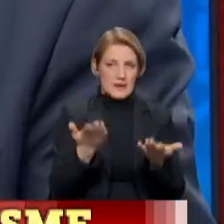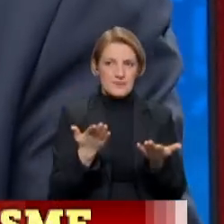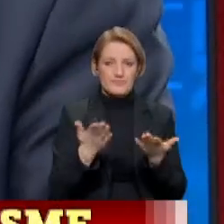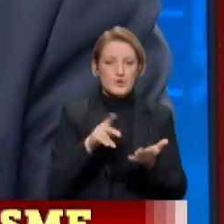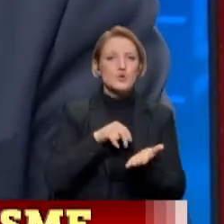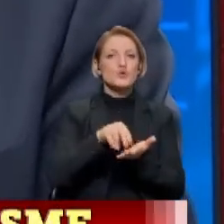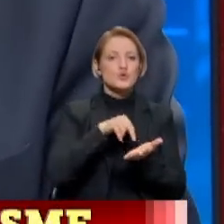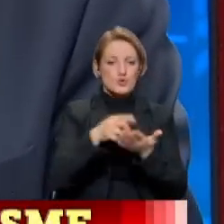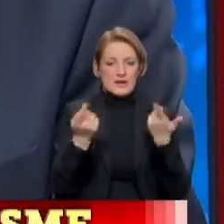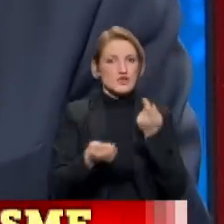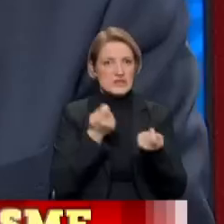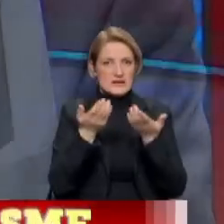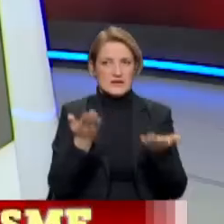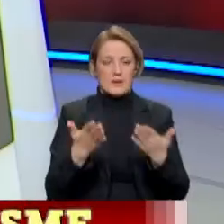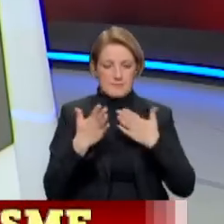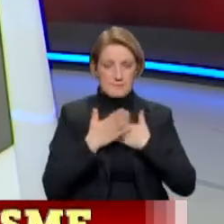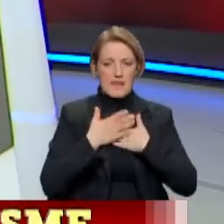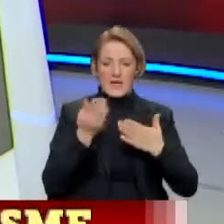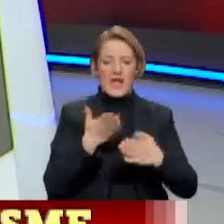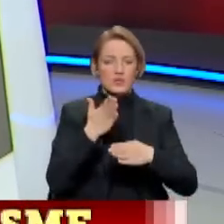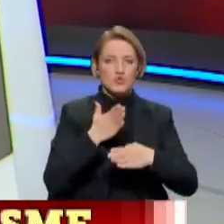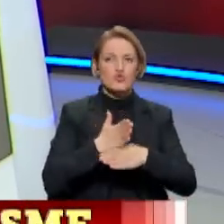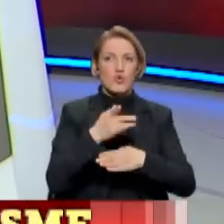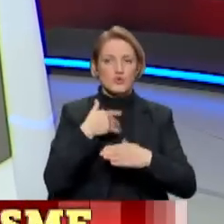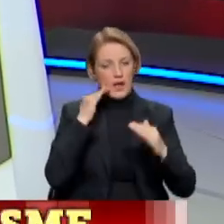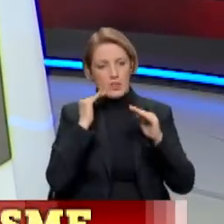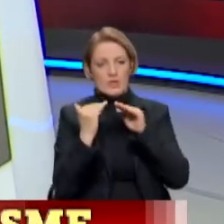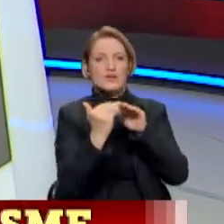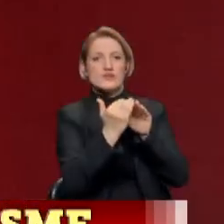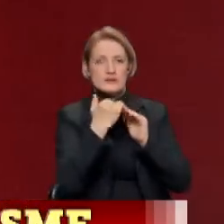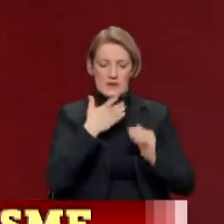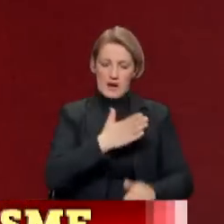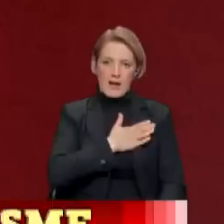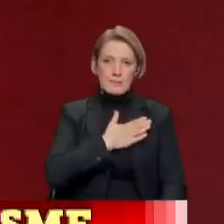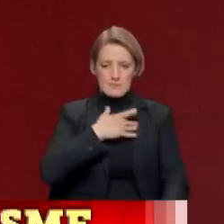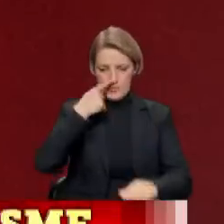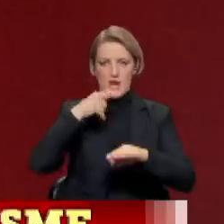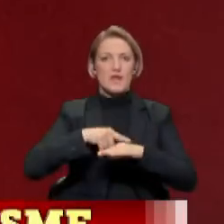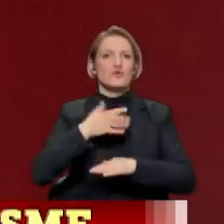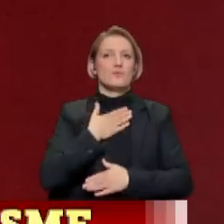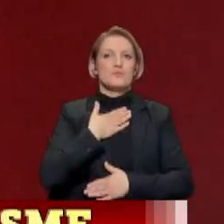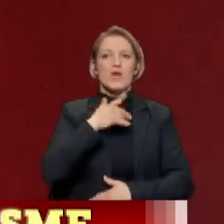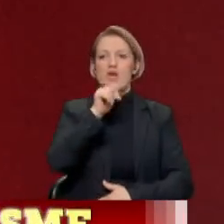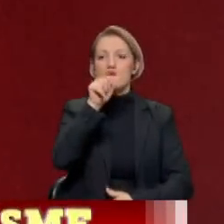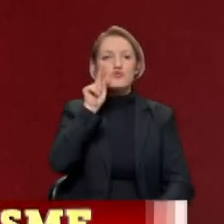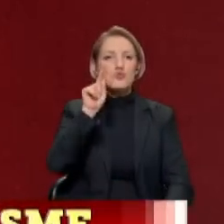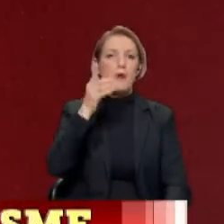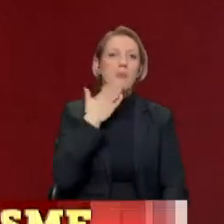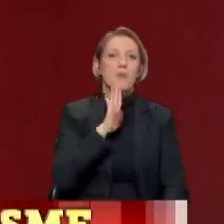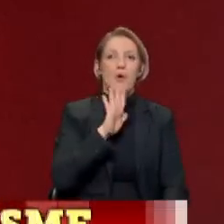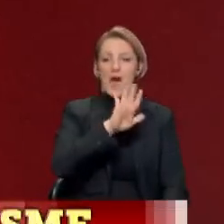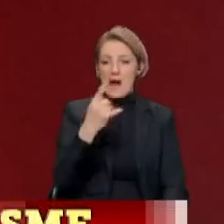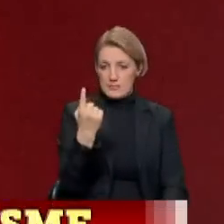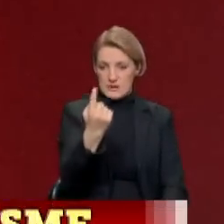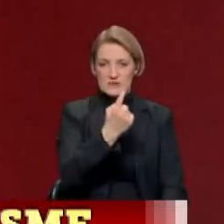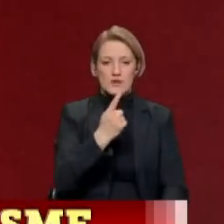yetkilerle yürüttükleri işlerdir. Ben en doğru da mütabakat sağlayacaklarına yürekten inanıyorum. Hiç onda şüphem yok. Her